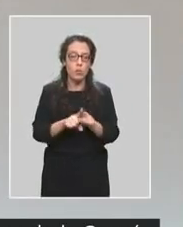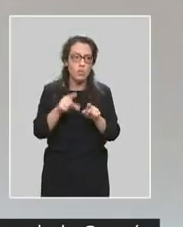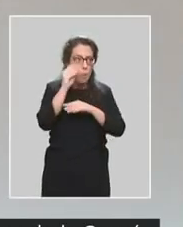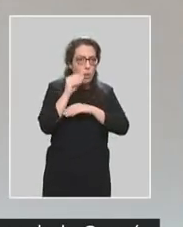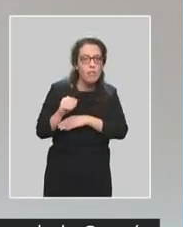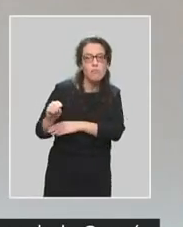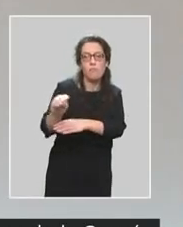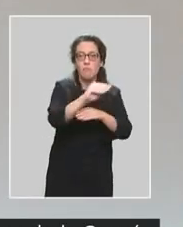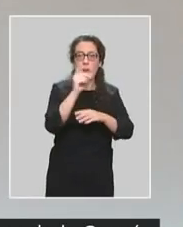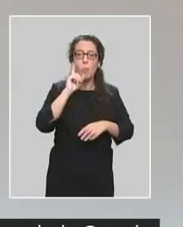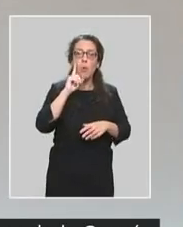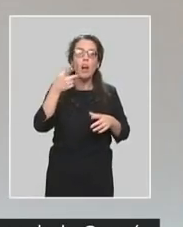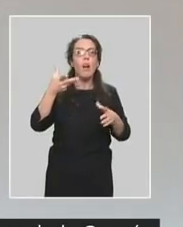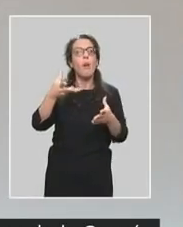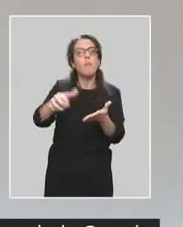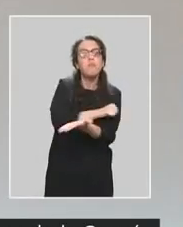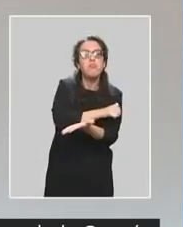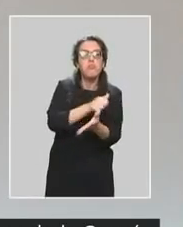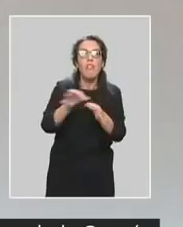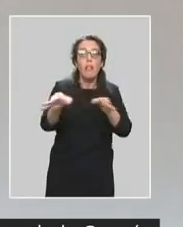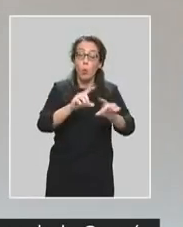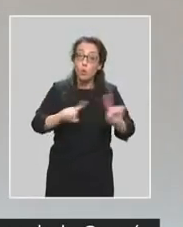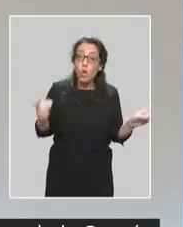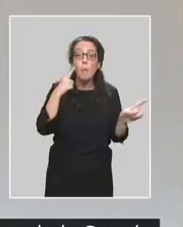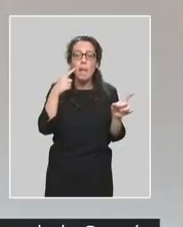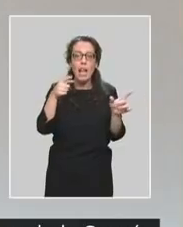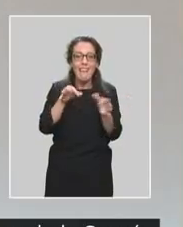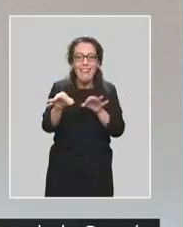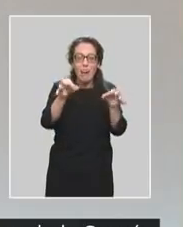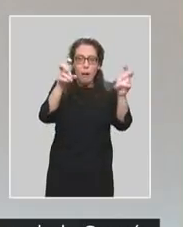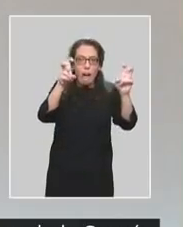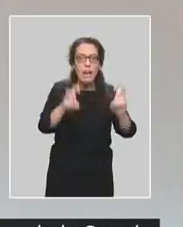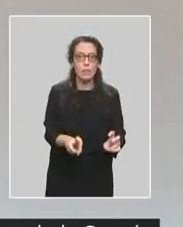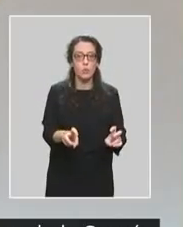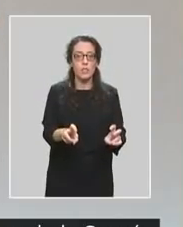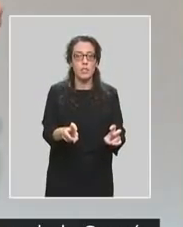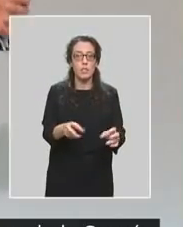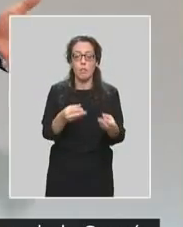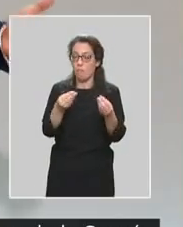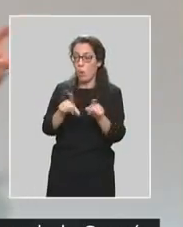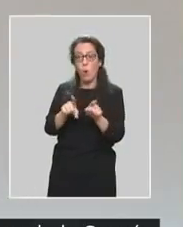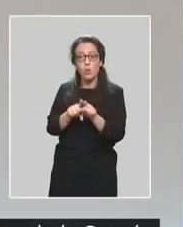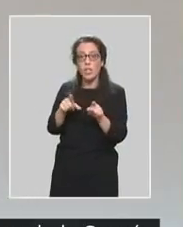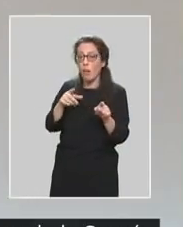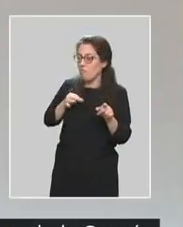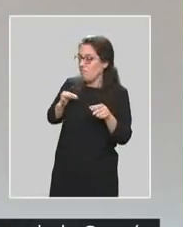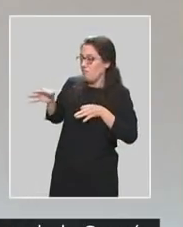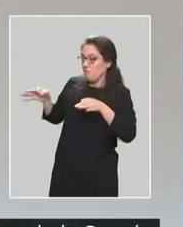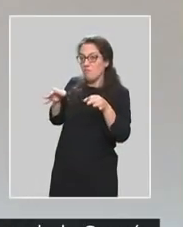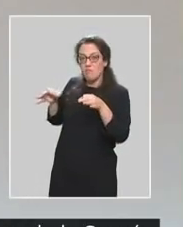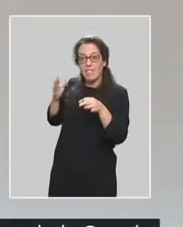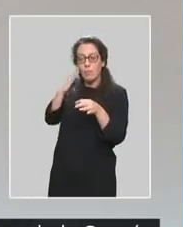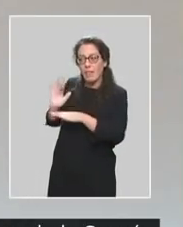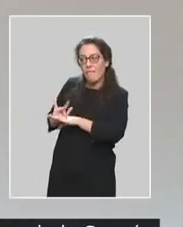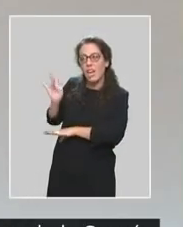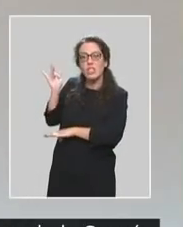il ne l'anéantit pas la circulation, mais il la réduit très fortement. Et donc ça réduit aussi le risque de contaminer autour de nous des personnes qui seraient